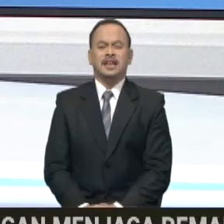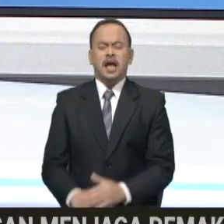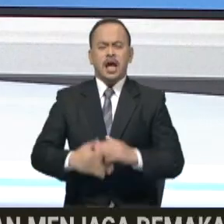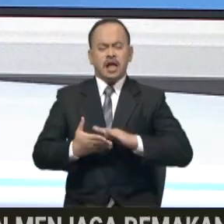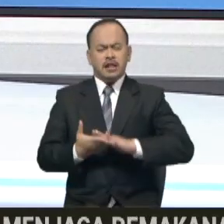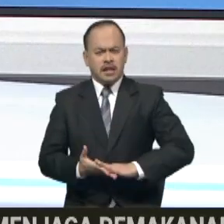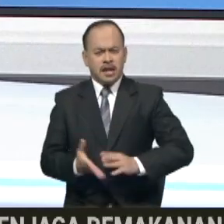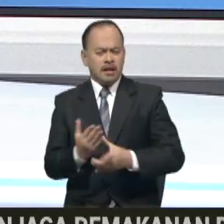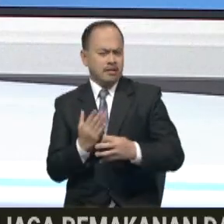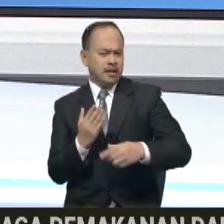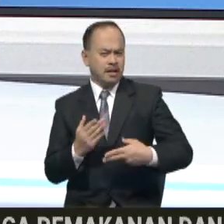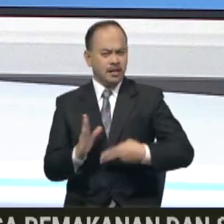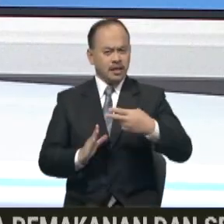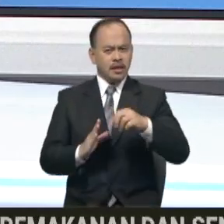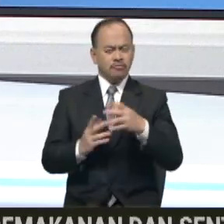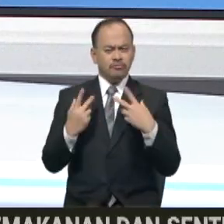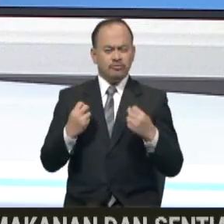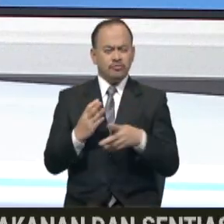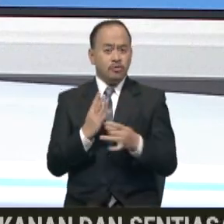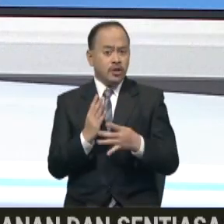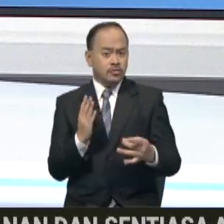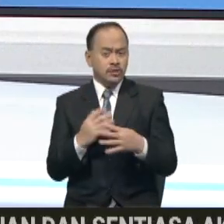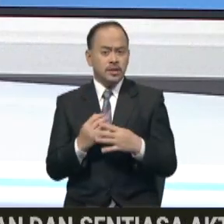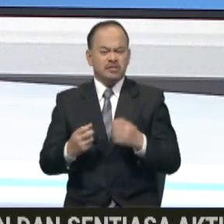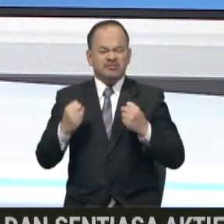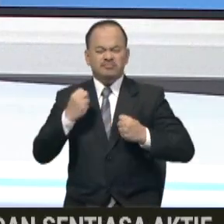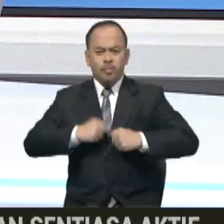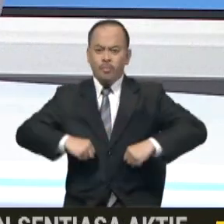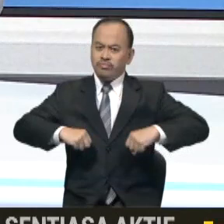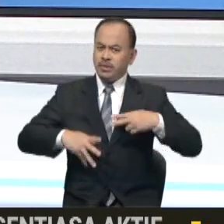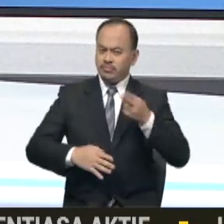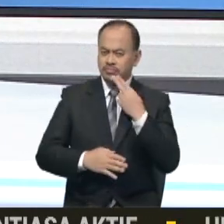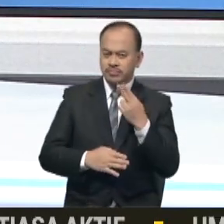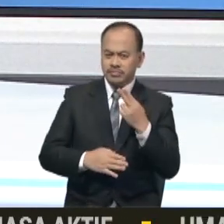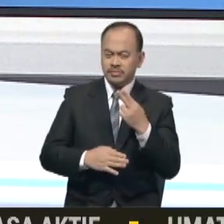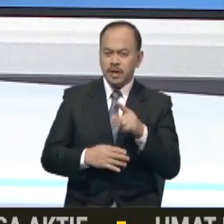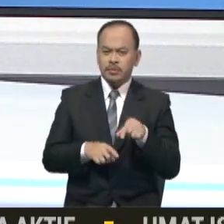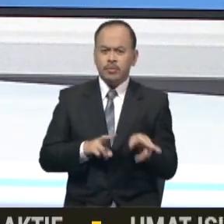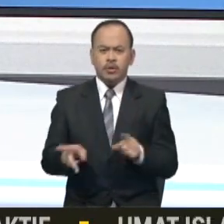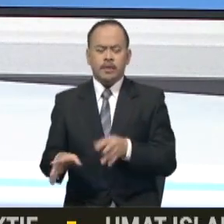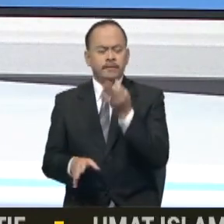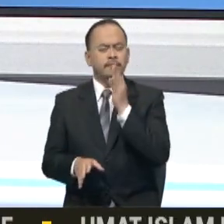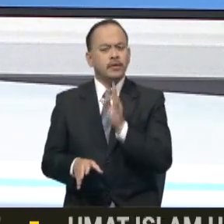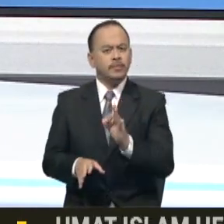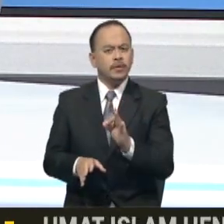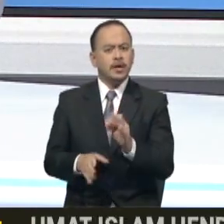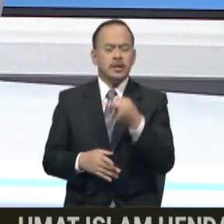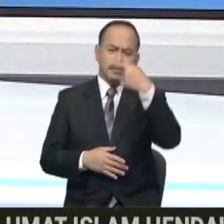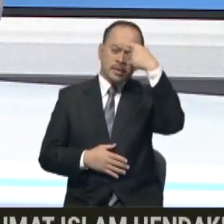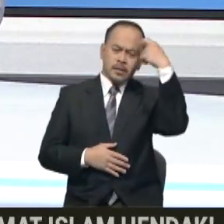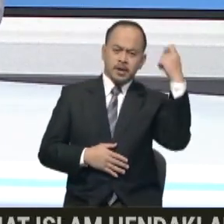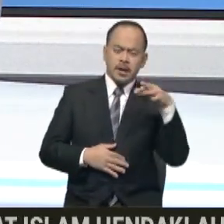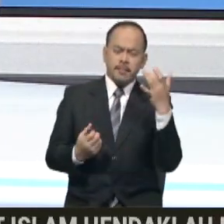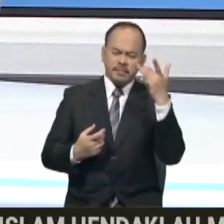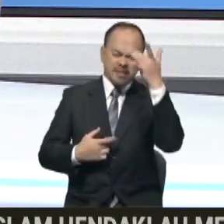Tekanan darah tinggi, kolesterol, gaya hidup kurang aktif, obesiti dan tembakau merupakan antara faktor-faktor penyebab